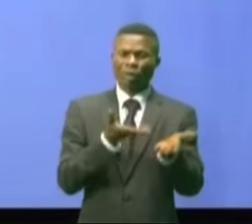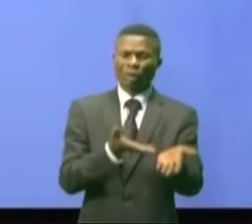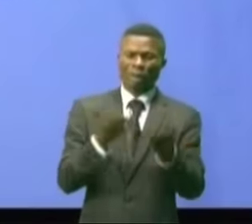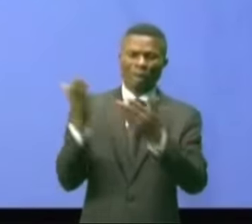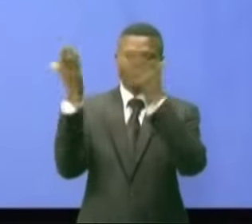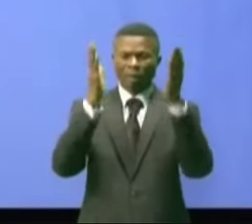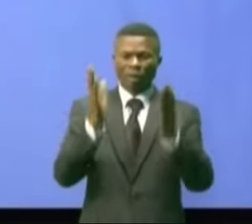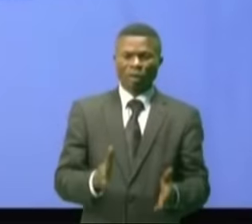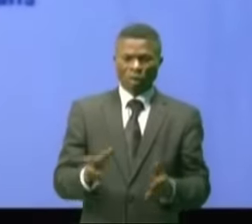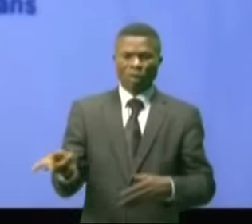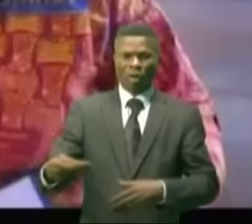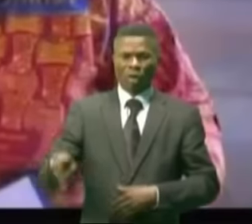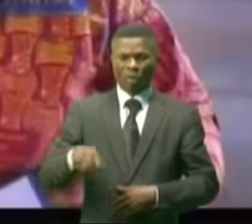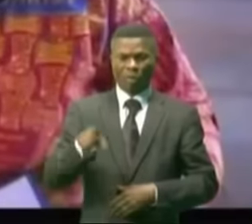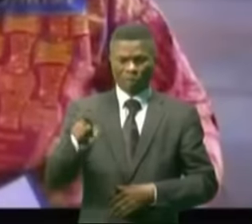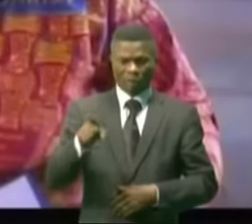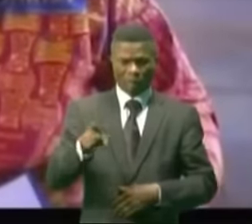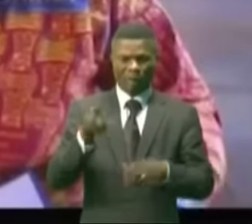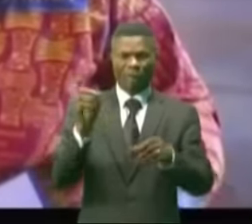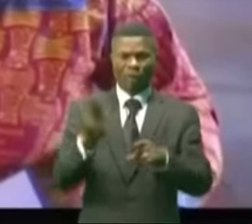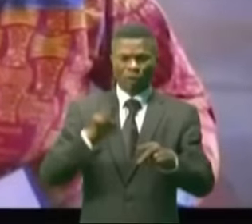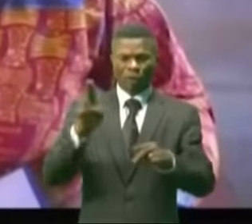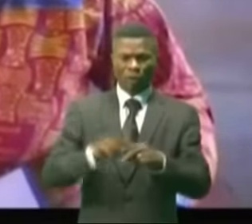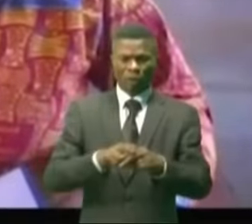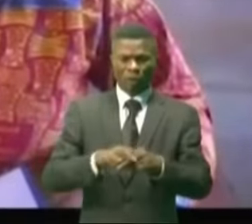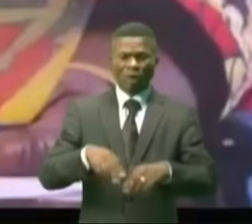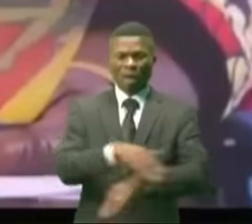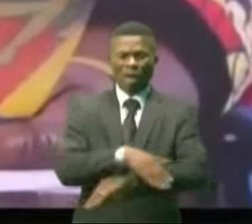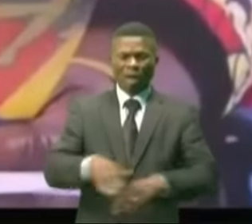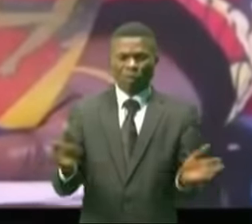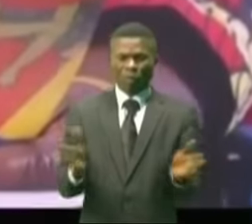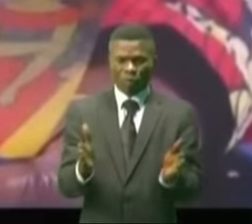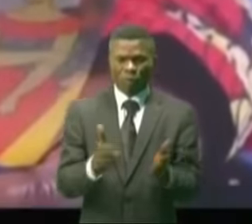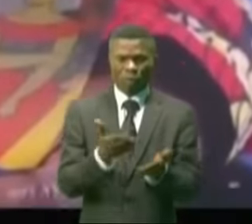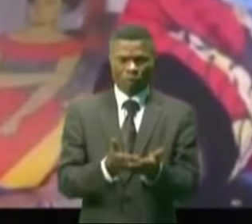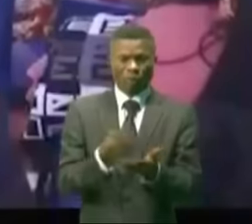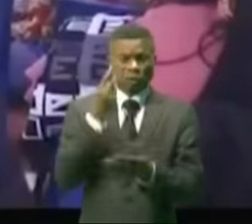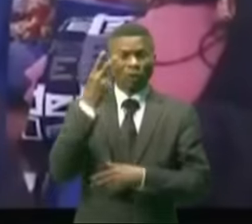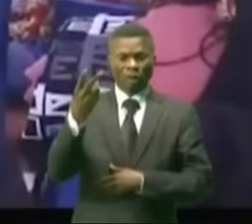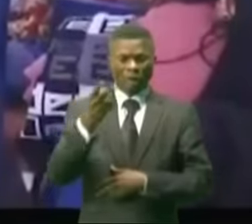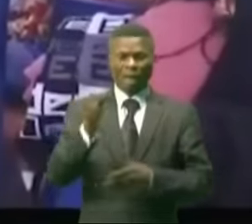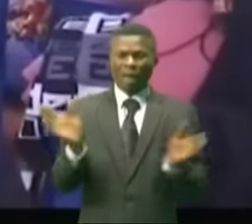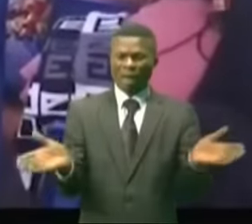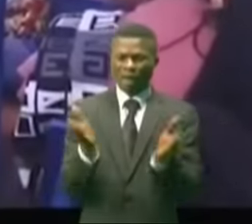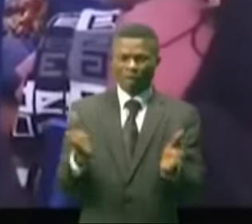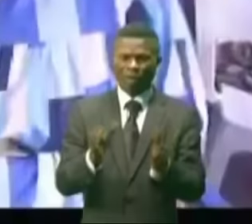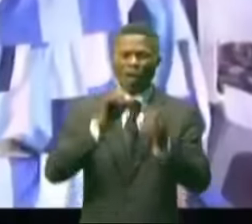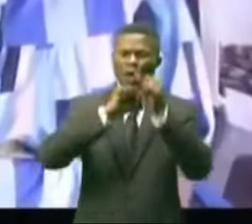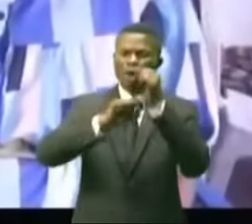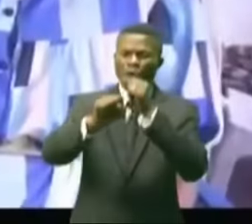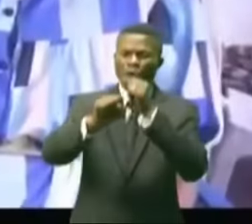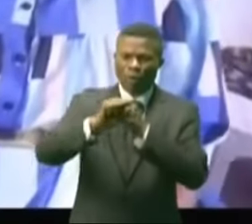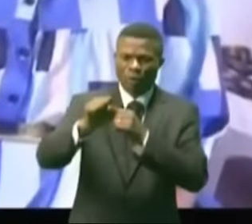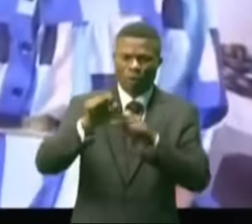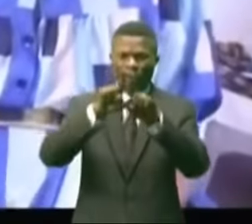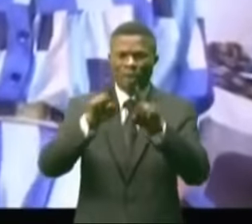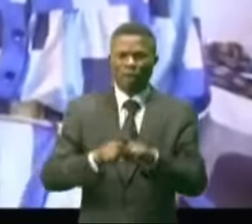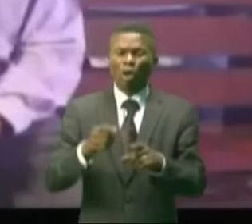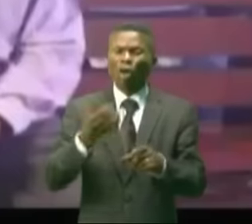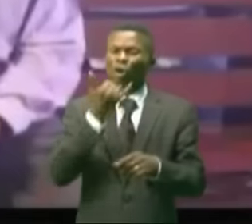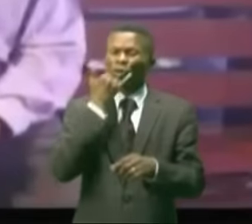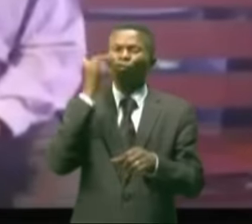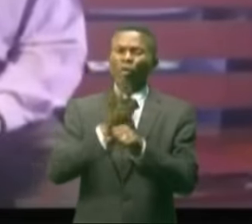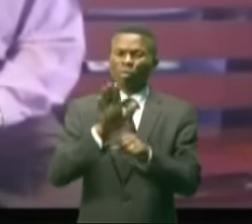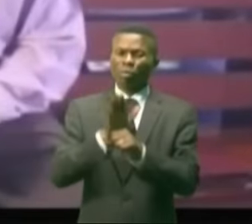commerce dans la région des Grands Lacs exécuté à la petite barrière. La vision, c'est pour les inciter à la sensibilisation car les abus sont une